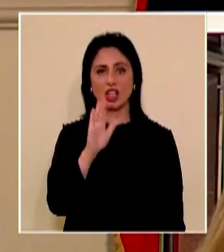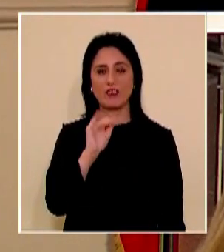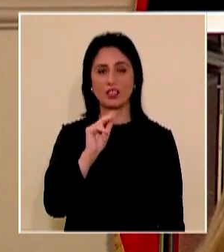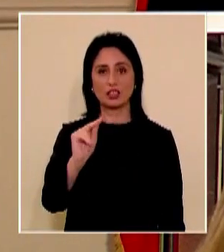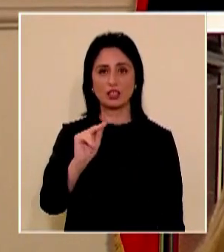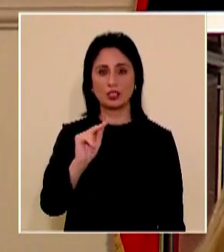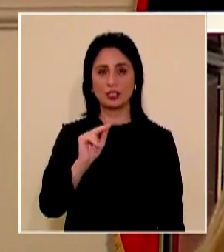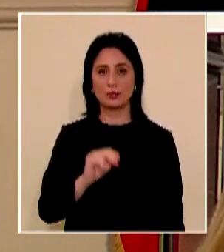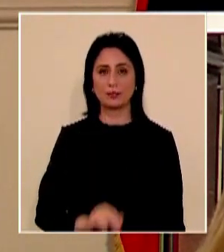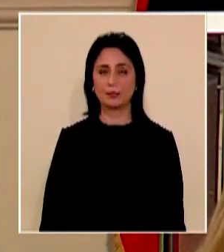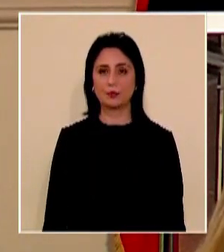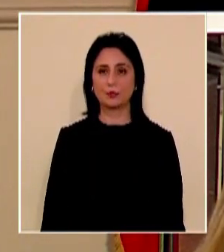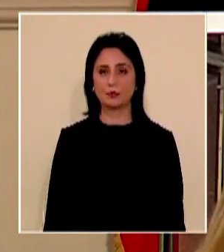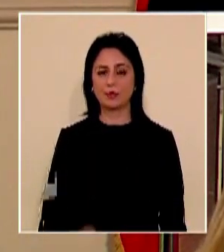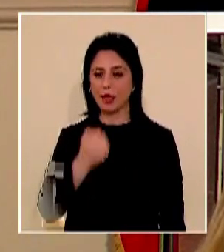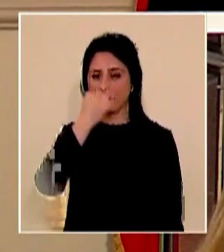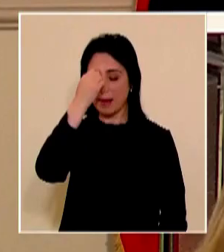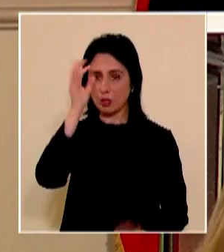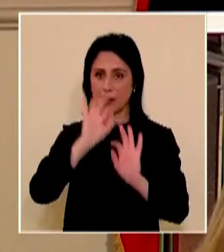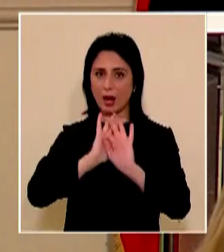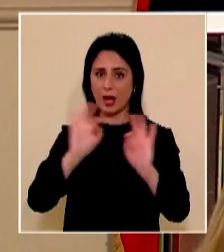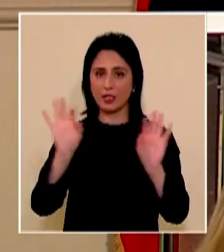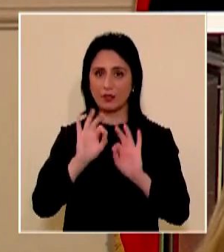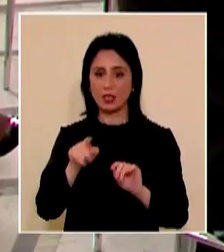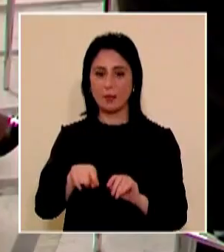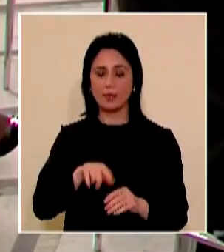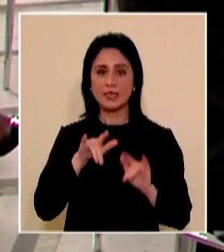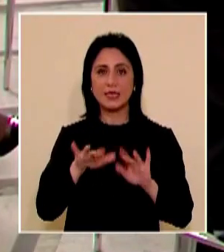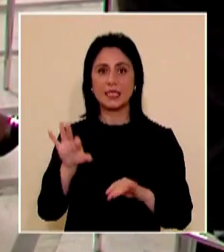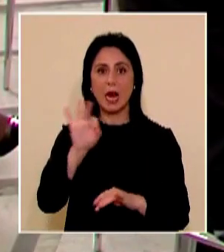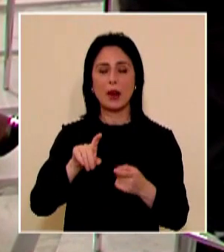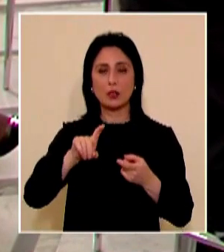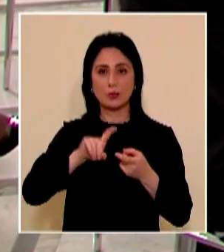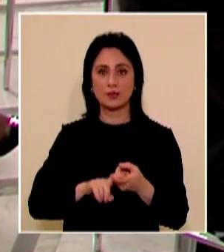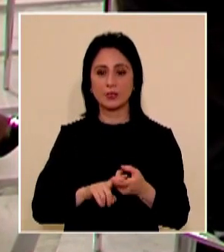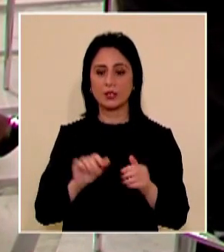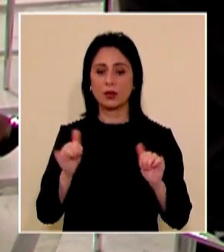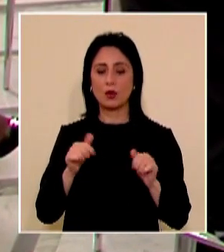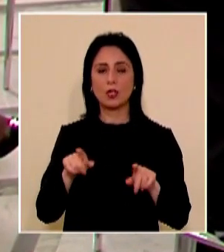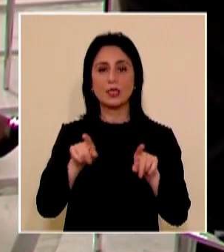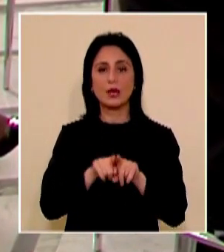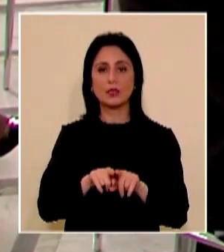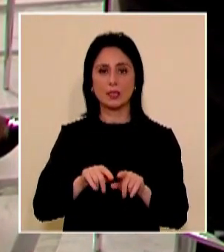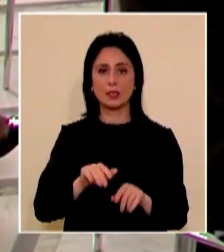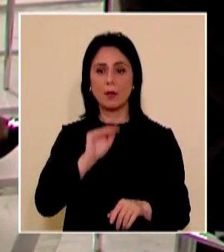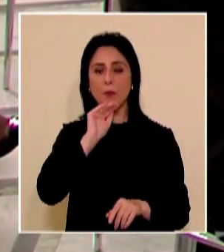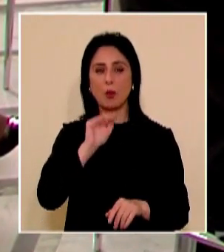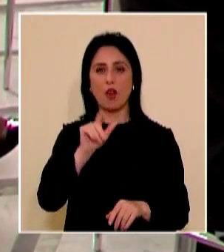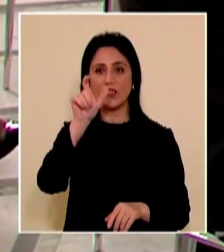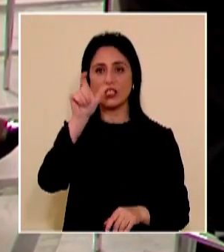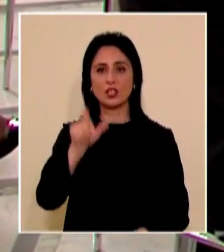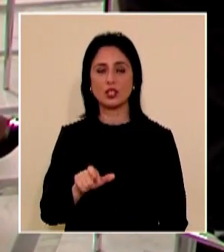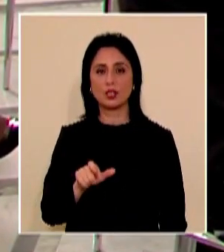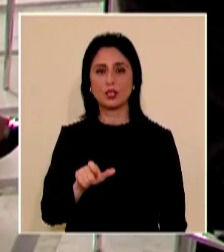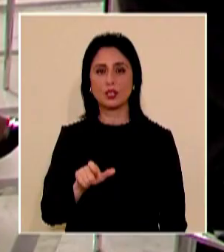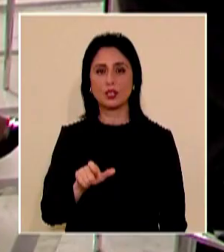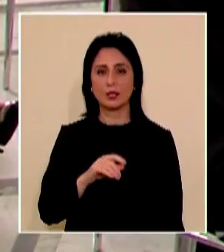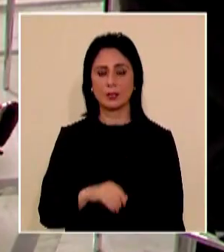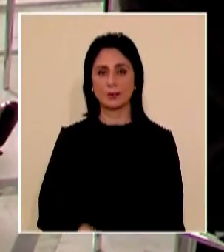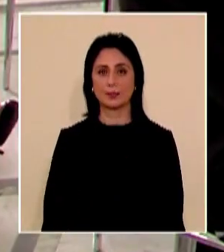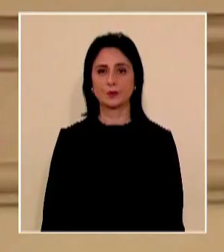który stoi na czele misji, jak również panu profesorowi i księdzu Zenonowi Hanasowi za to, że